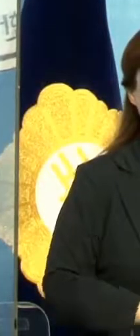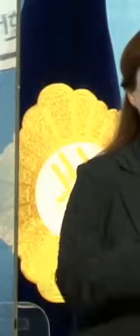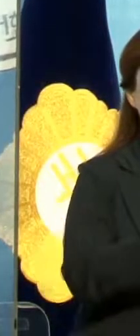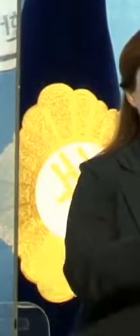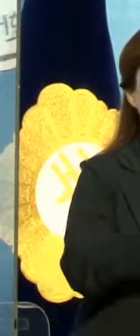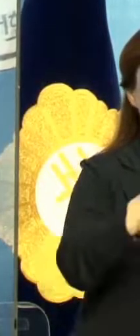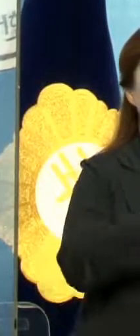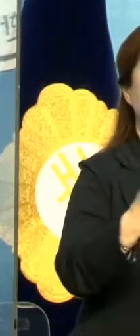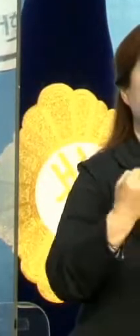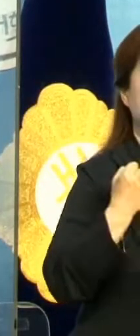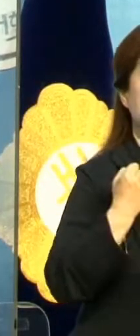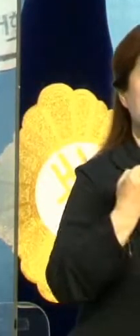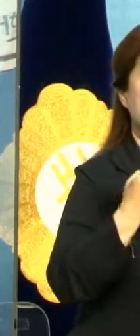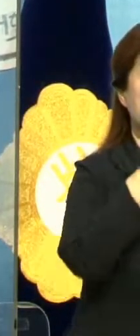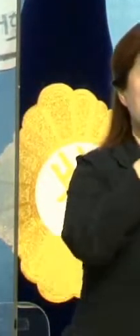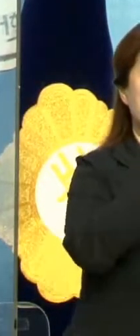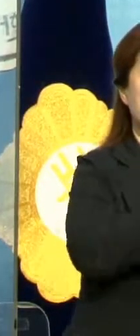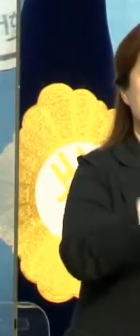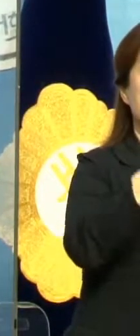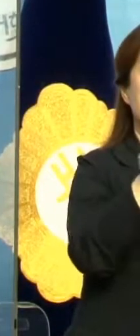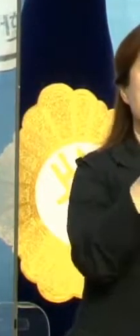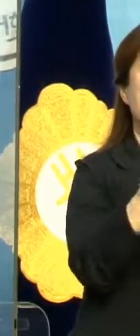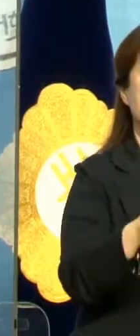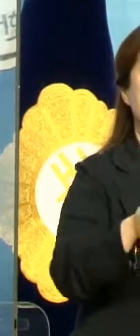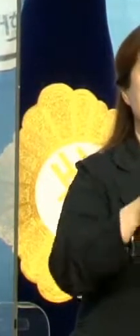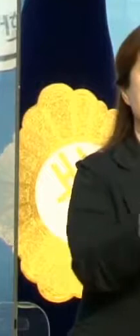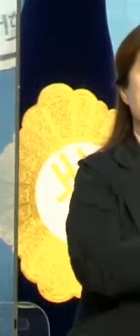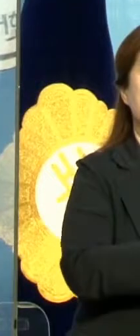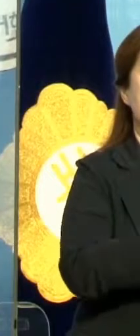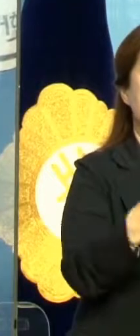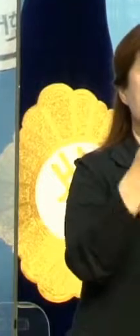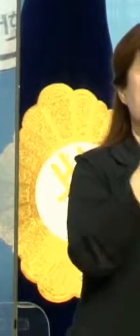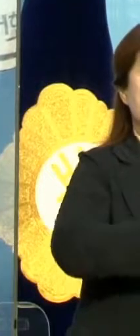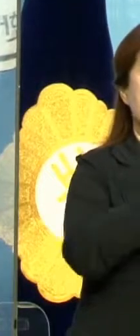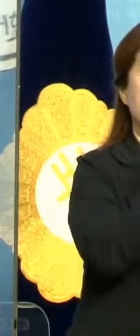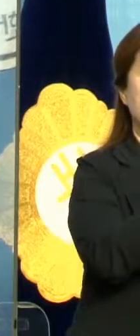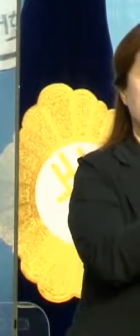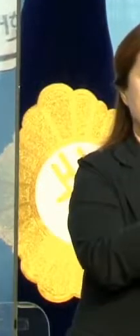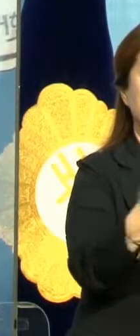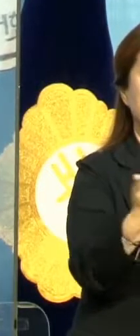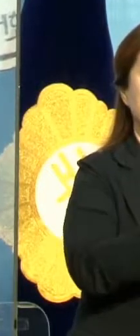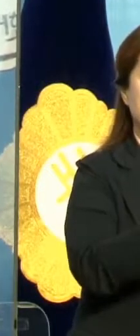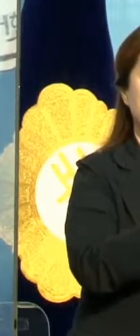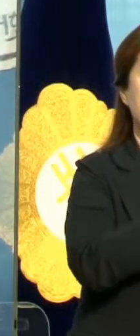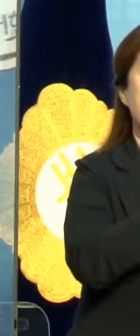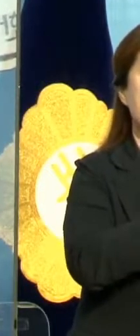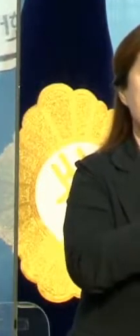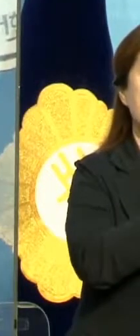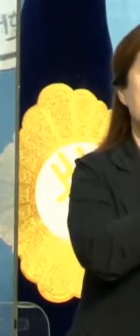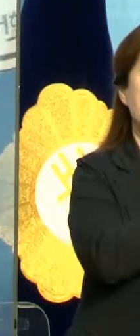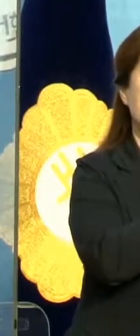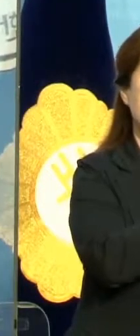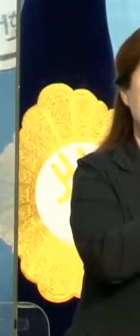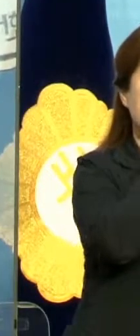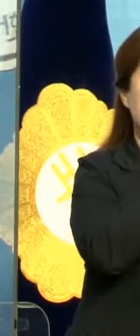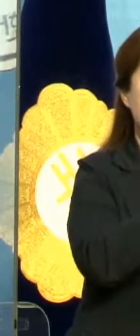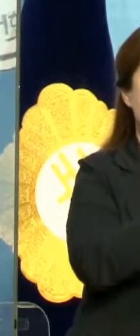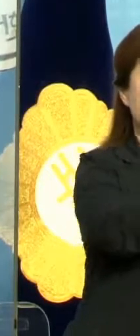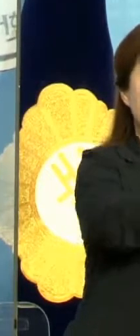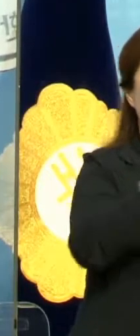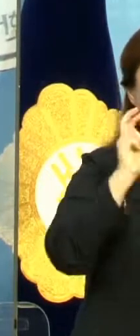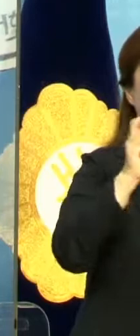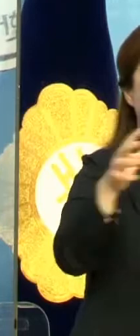1 국민의 임에 윤찬 의원도 정무위 소속 인데 삼성물산 제일모직 아무 제일모직 합병 당시의